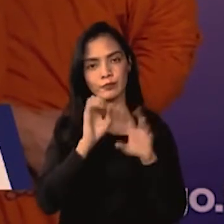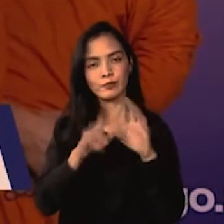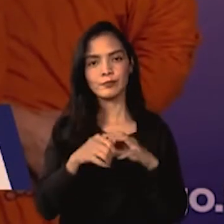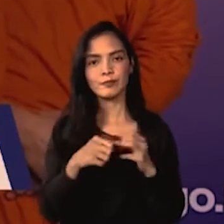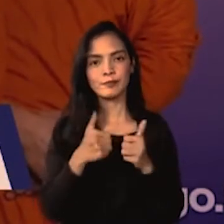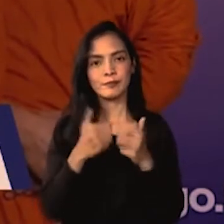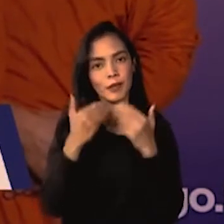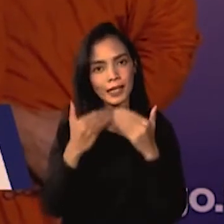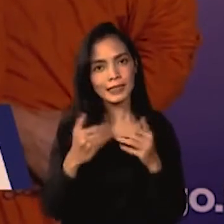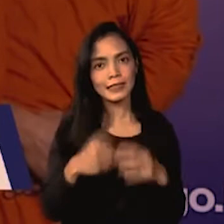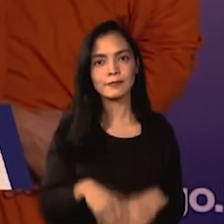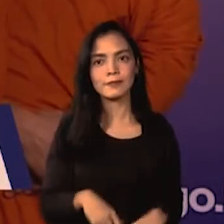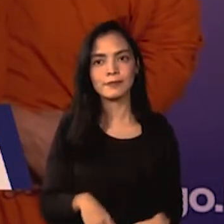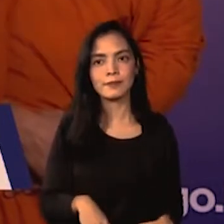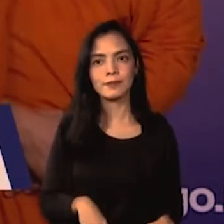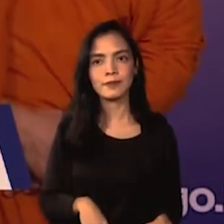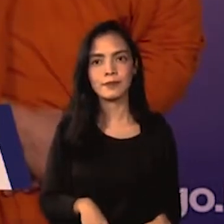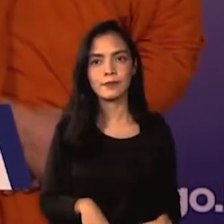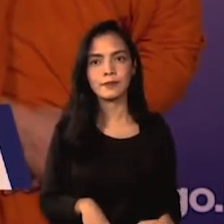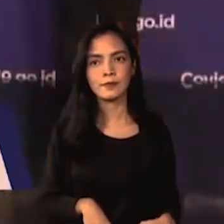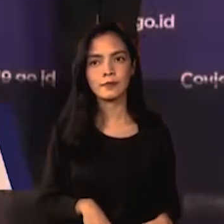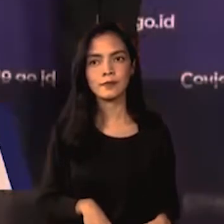pesan-pesannya. Terima kasih.